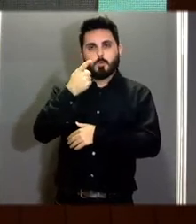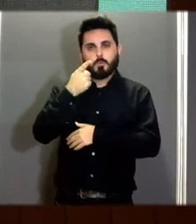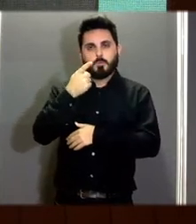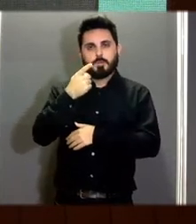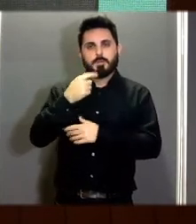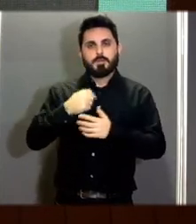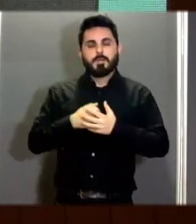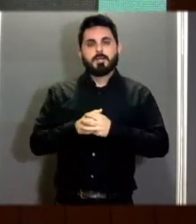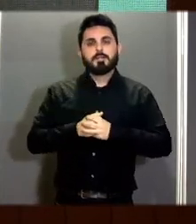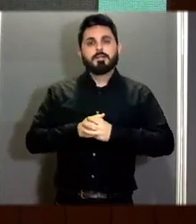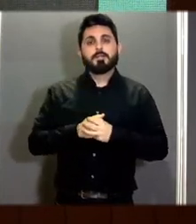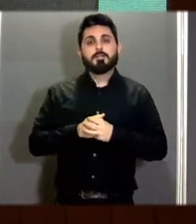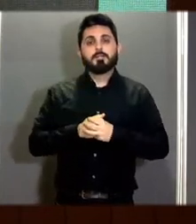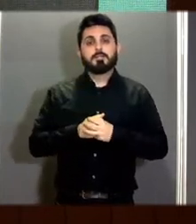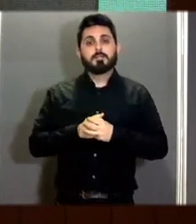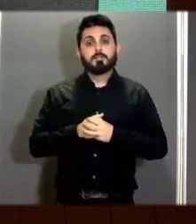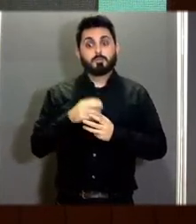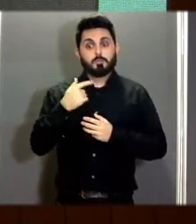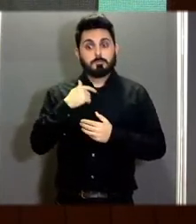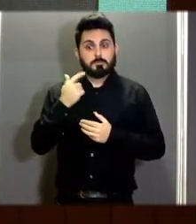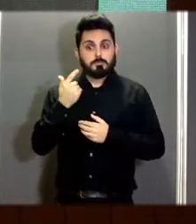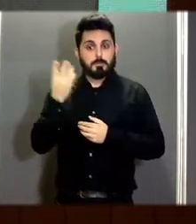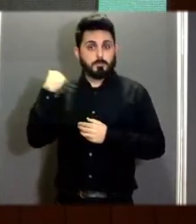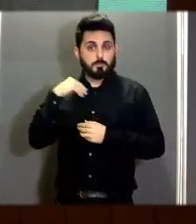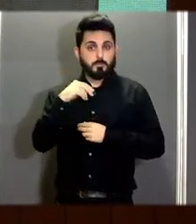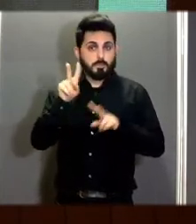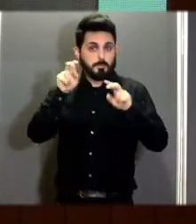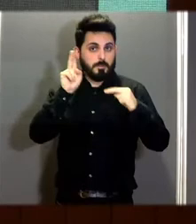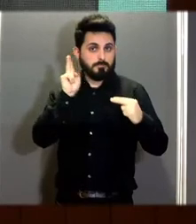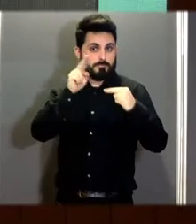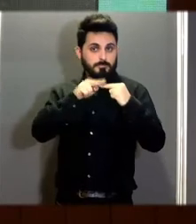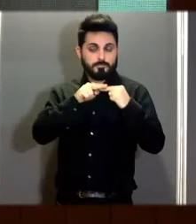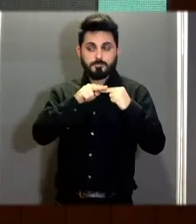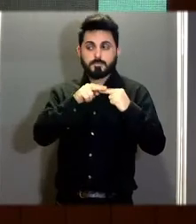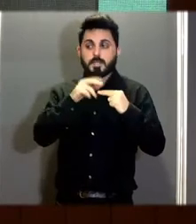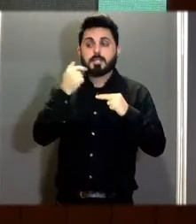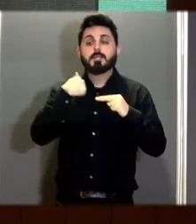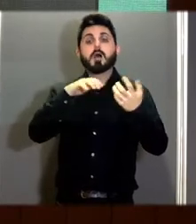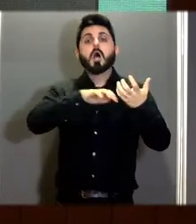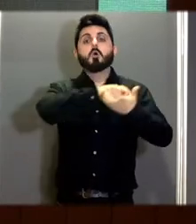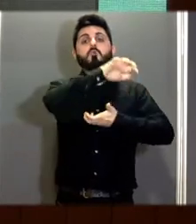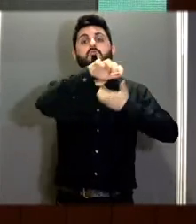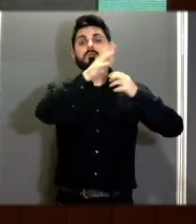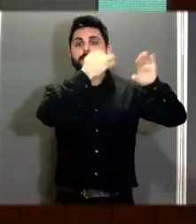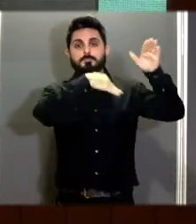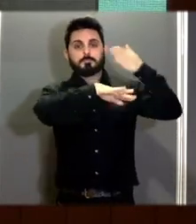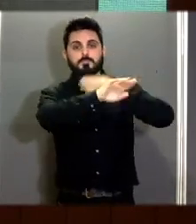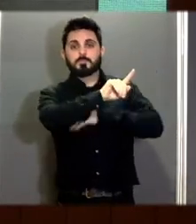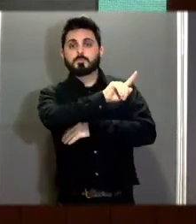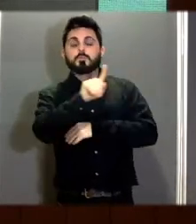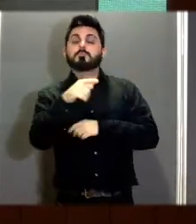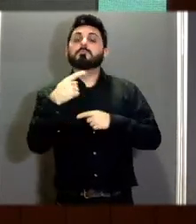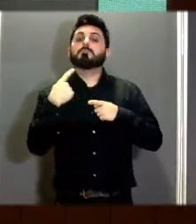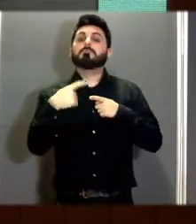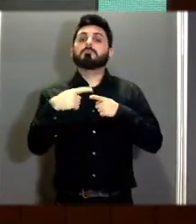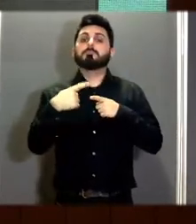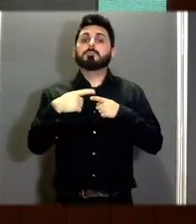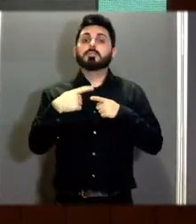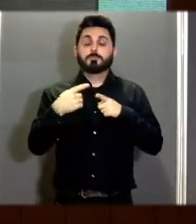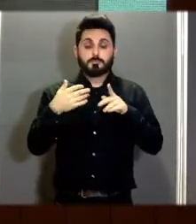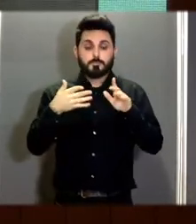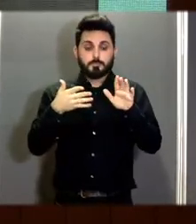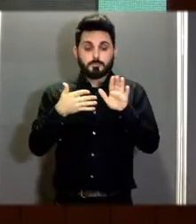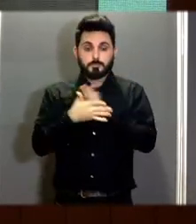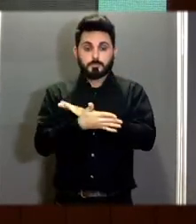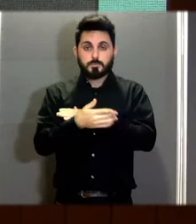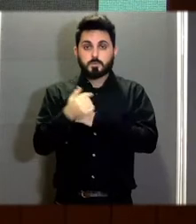volia relligar això amb el que dèiem anteriorment, també el no defugir el conflicte. I és que un dels